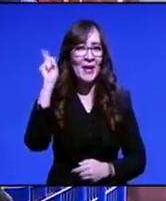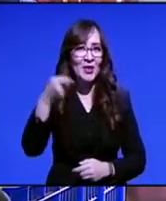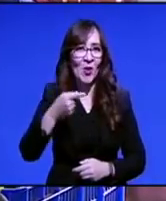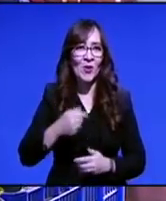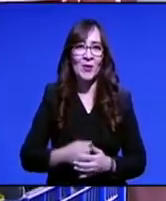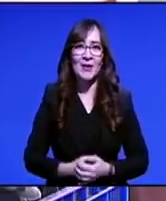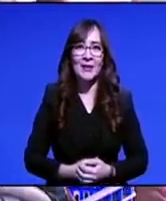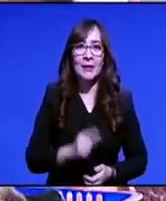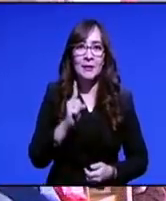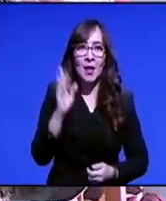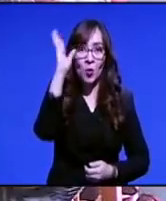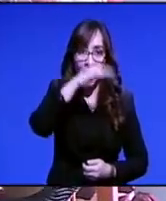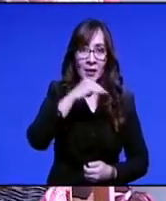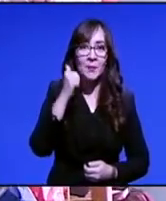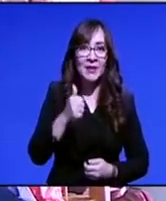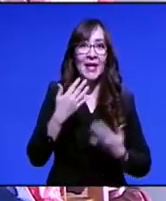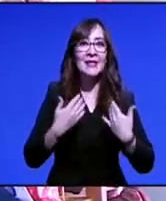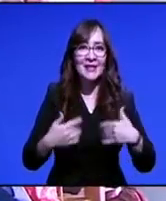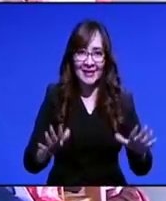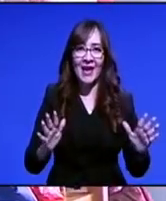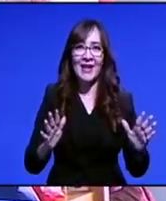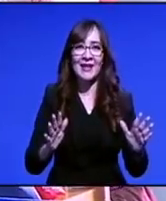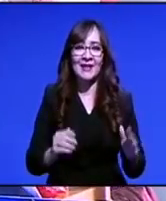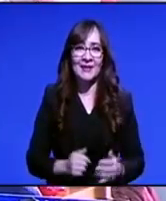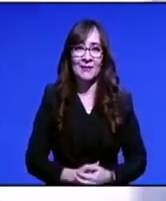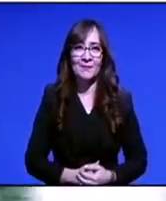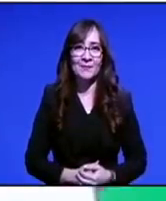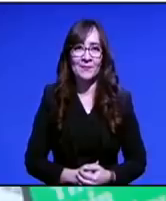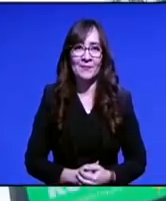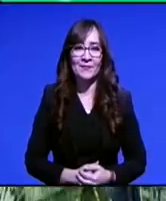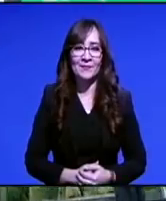jadi satu hari bisa selesai cuciannya.